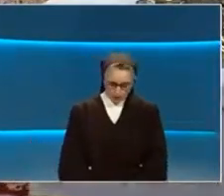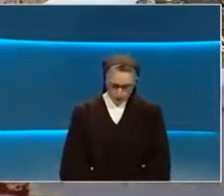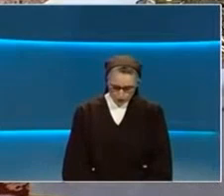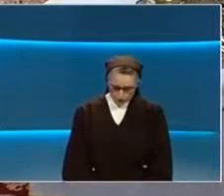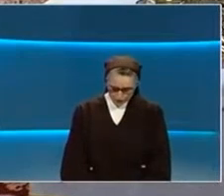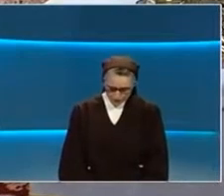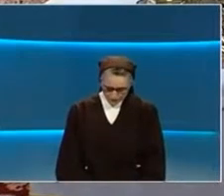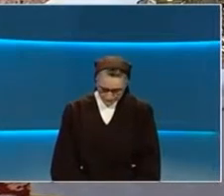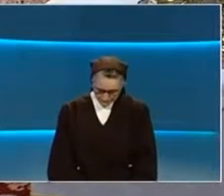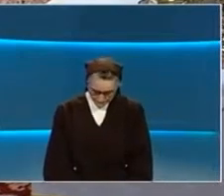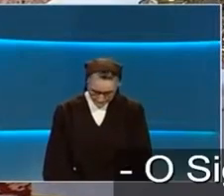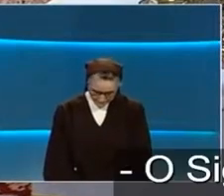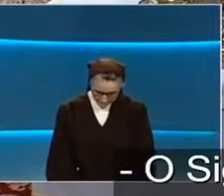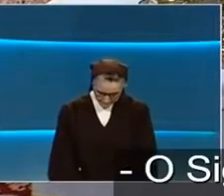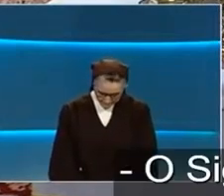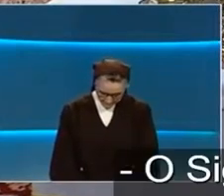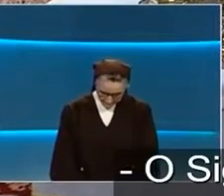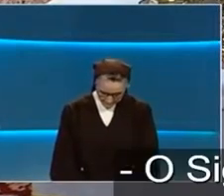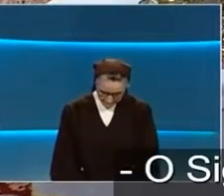sanabitur anima mea.